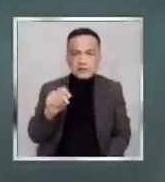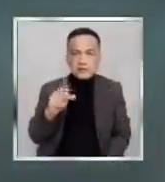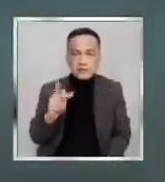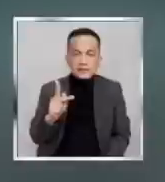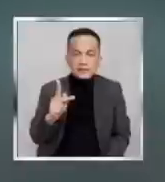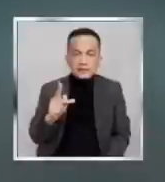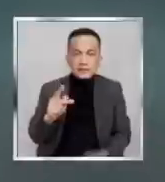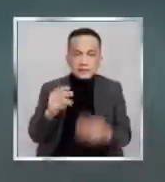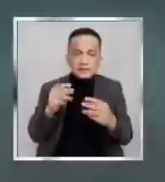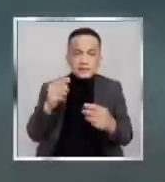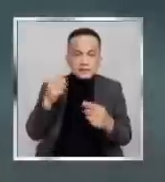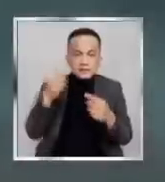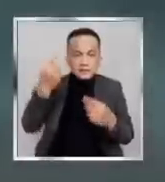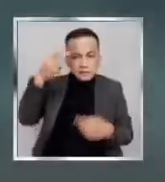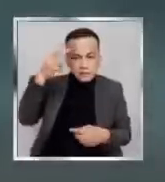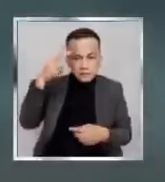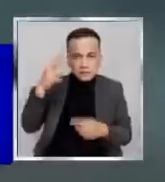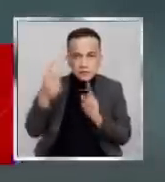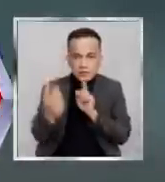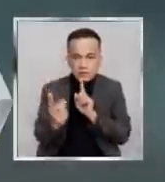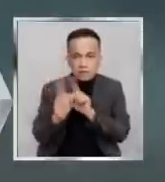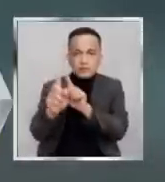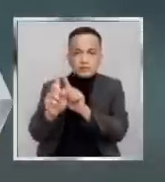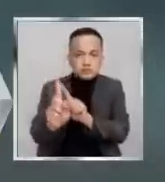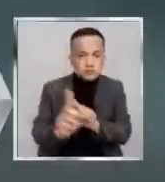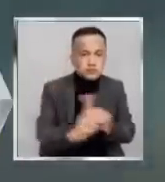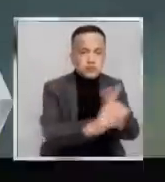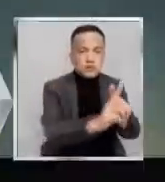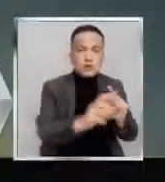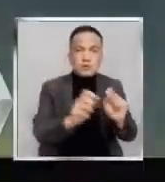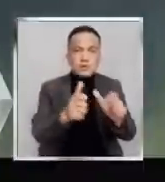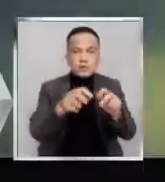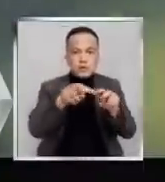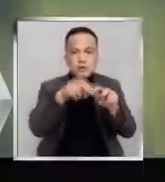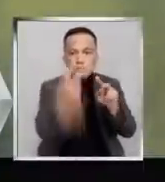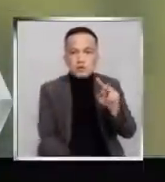at sabay na binaybay ang zipline. Pero biglang nahulog ang bata.